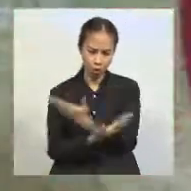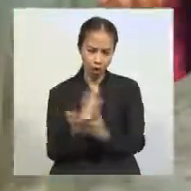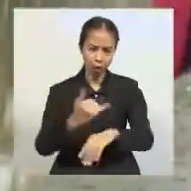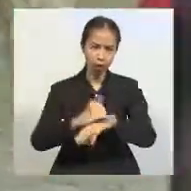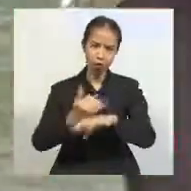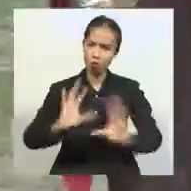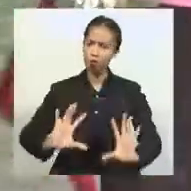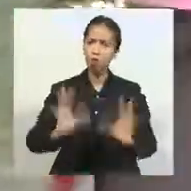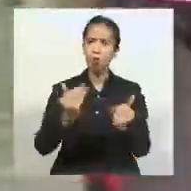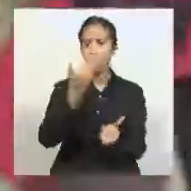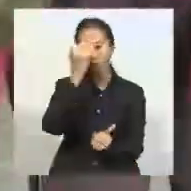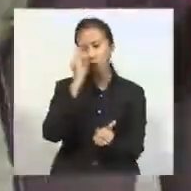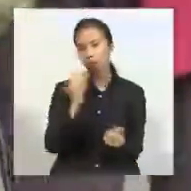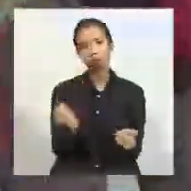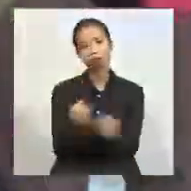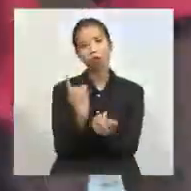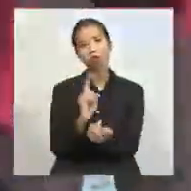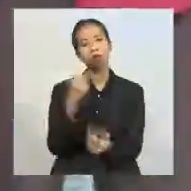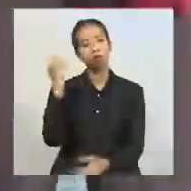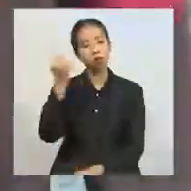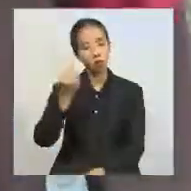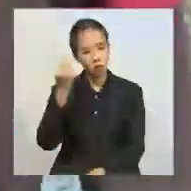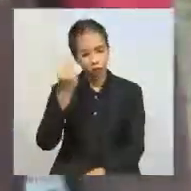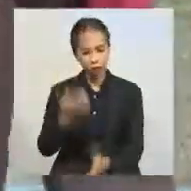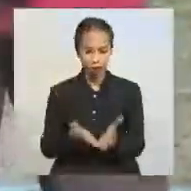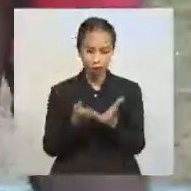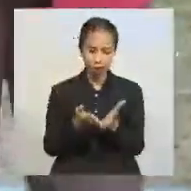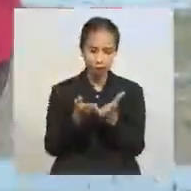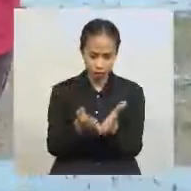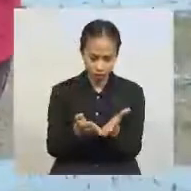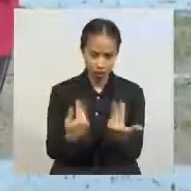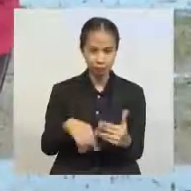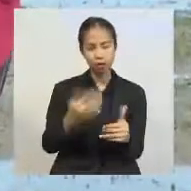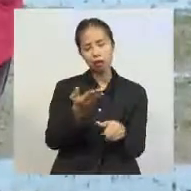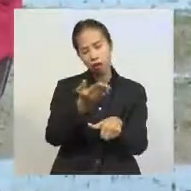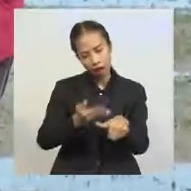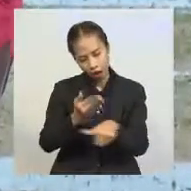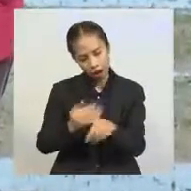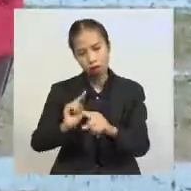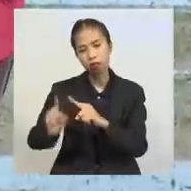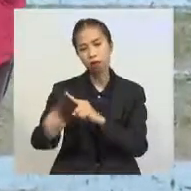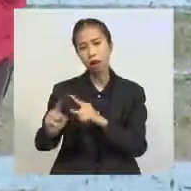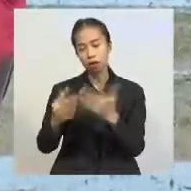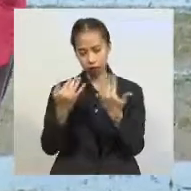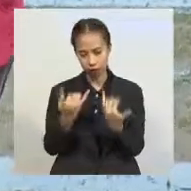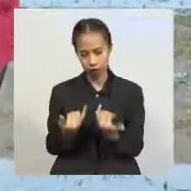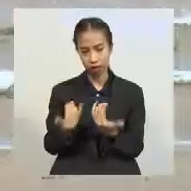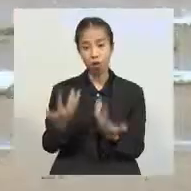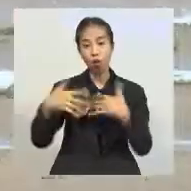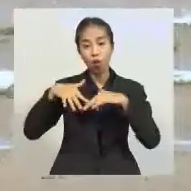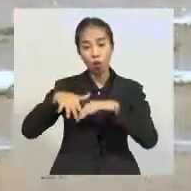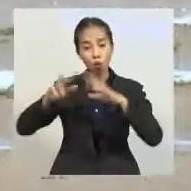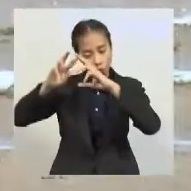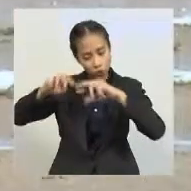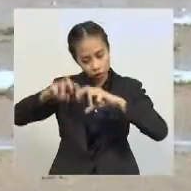ญพันธุ์เนื่องจากผลกระทบจากการท่องเที่ยวการทำประมงและการล่าตามความเชื่อเมื่อได้ร่วมโครงการวิจัยชาวเก